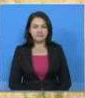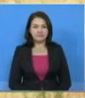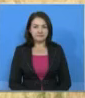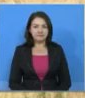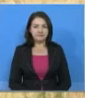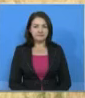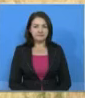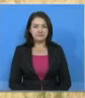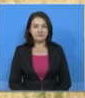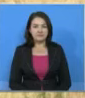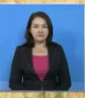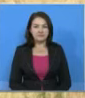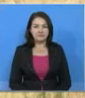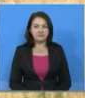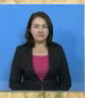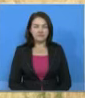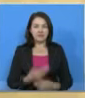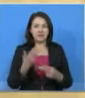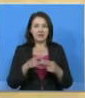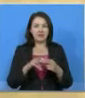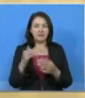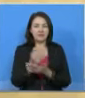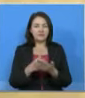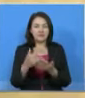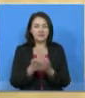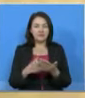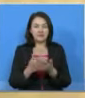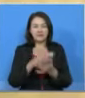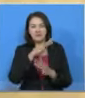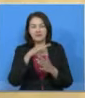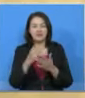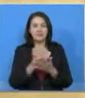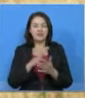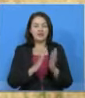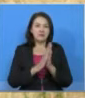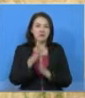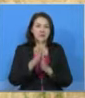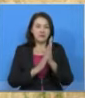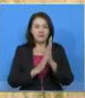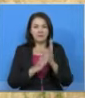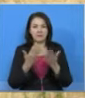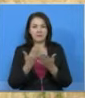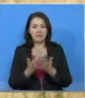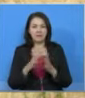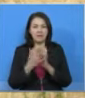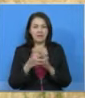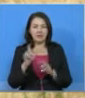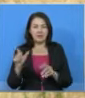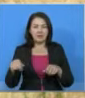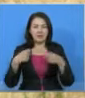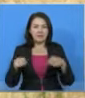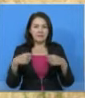болмайды. Бұйырса осымен шауып алсақ бәрін бірталай шөп жинап аламыз. Шөпті енді осы ауылдың халқына